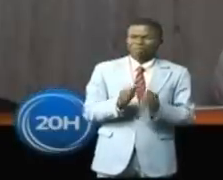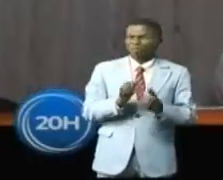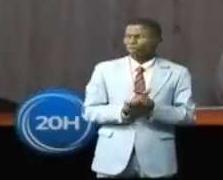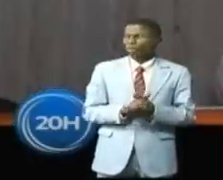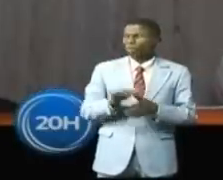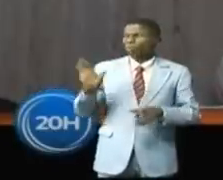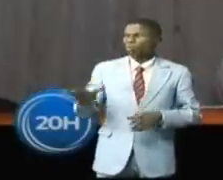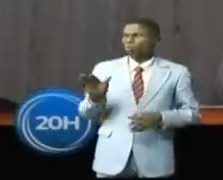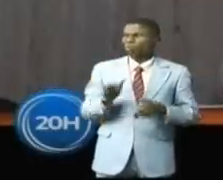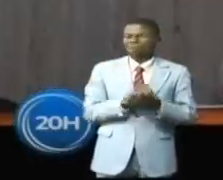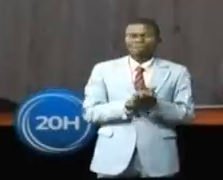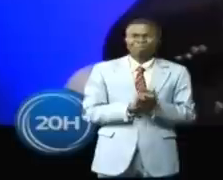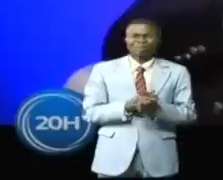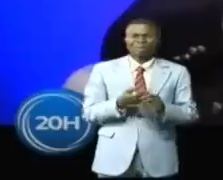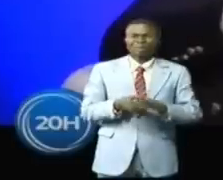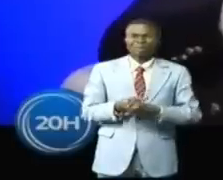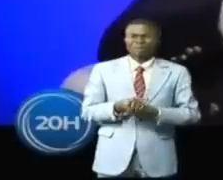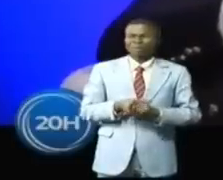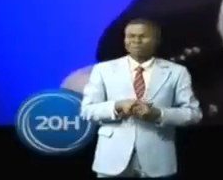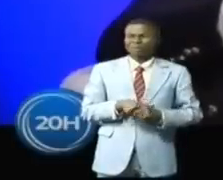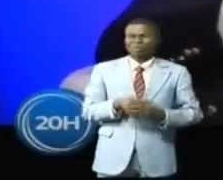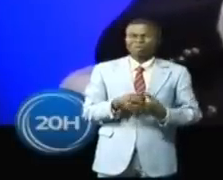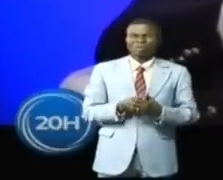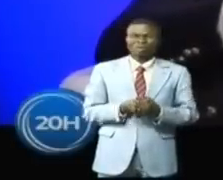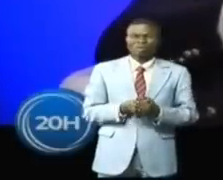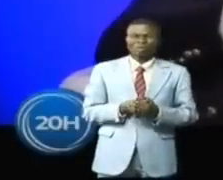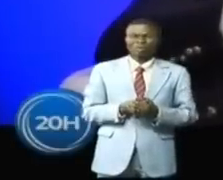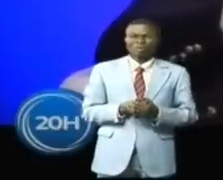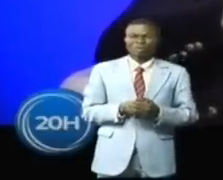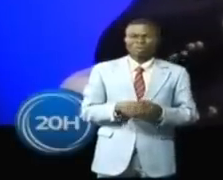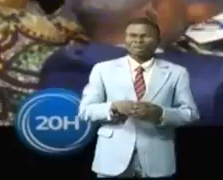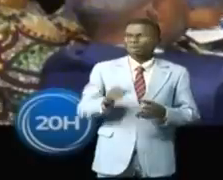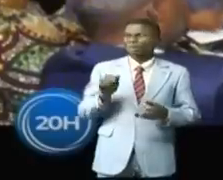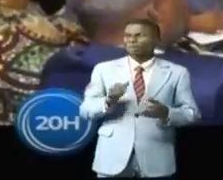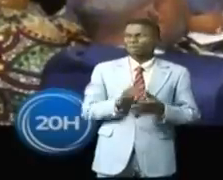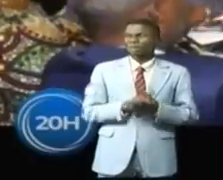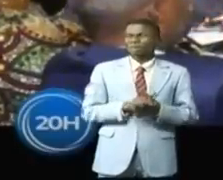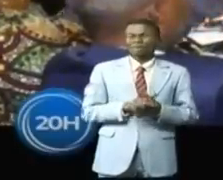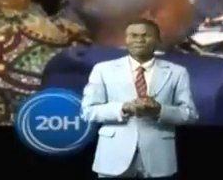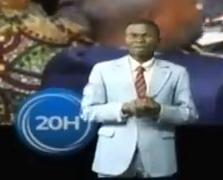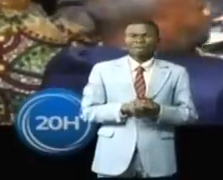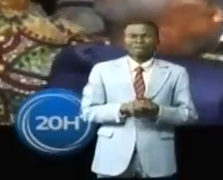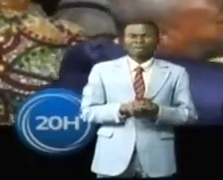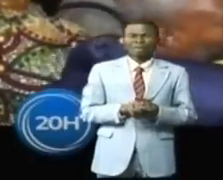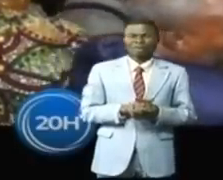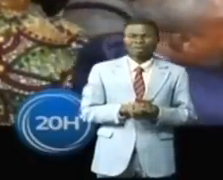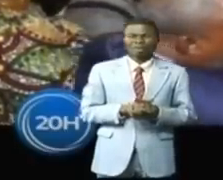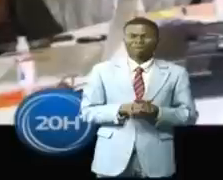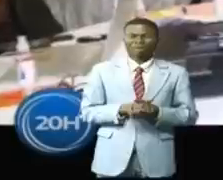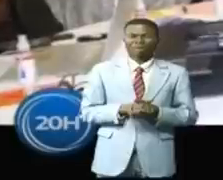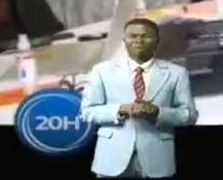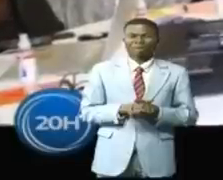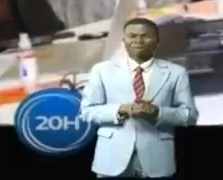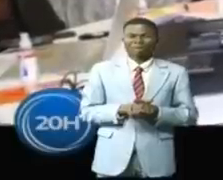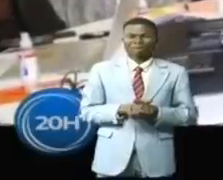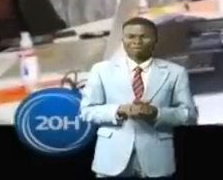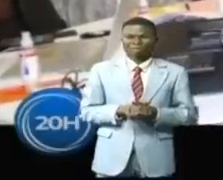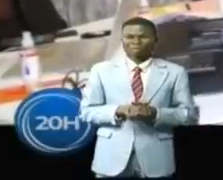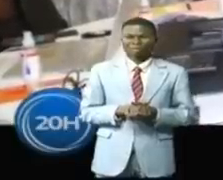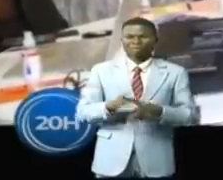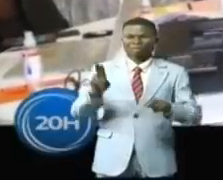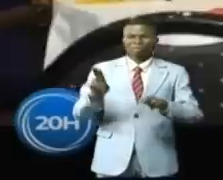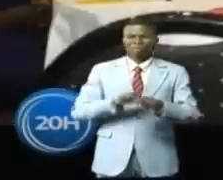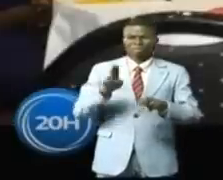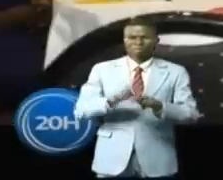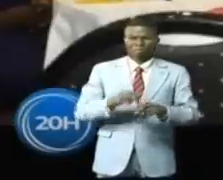ministre d'État en charge du budget, Mboji Sangara Bamanyuwe, reste un cadre de discussion pour les acteurs impliqués dans le